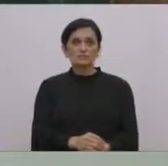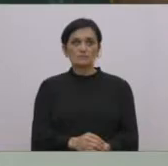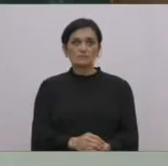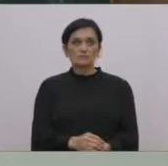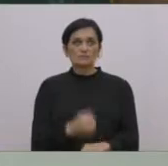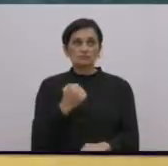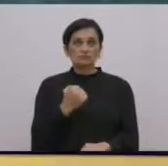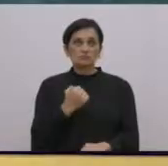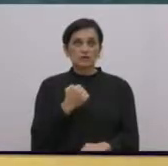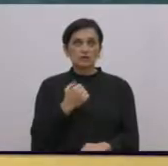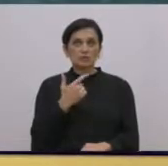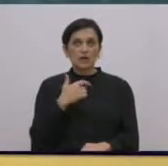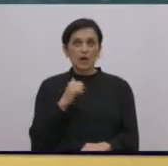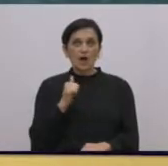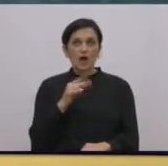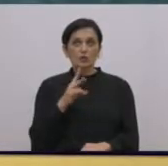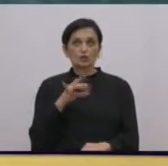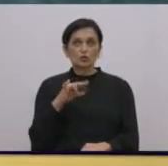დიდი მადლობა ბატონო ანტონ.